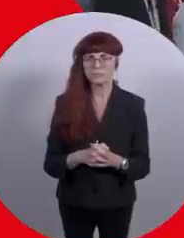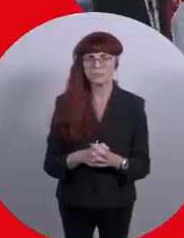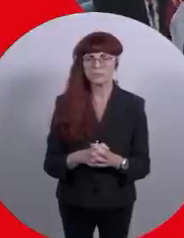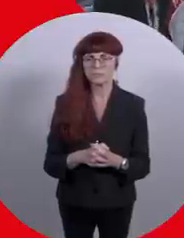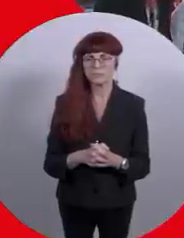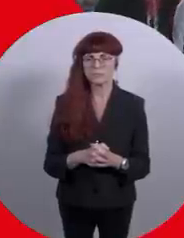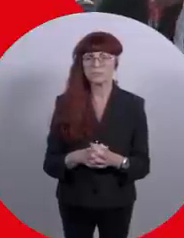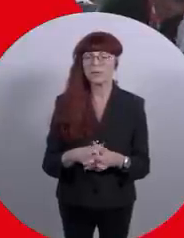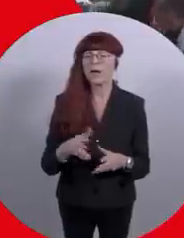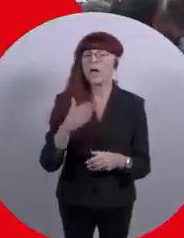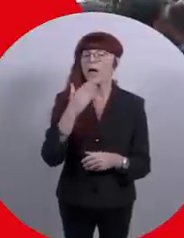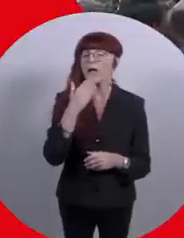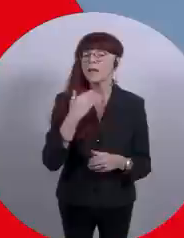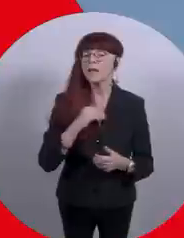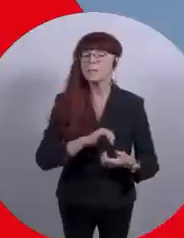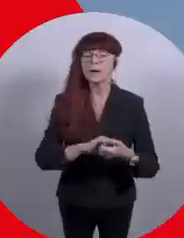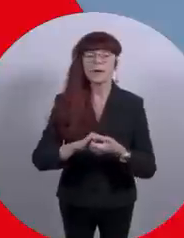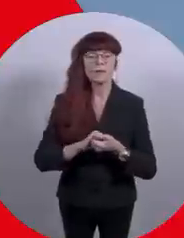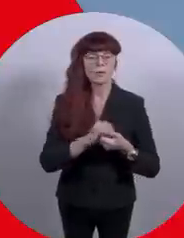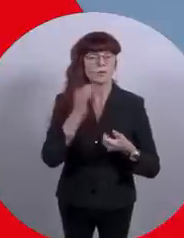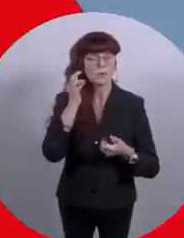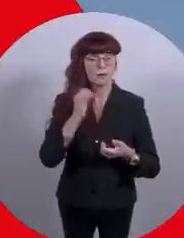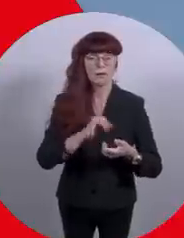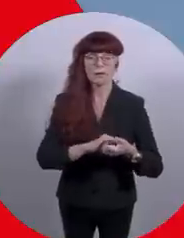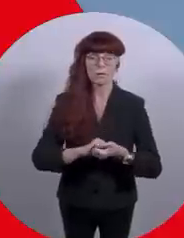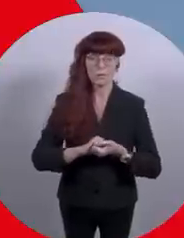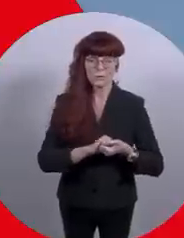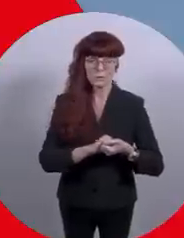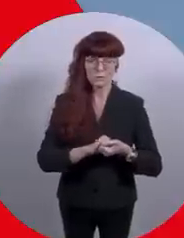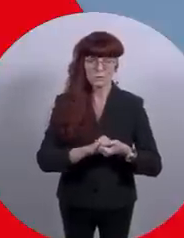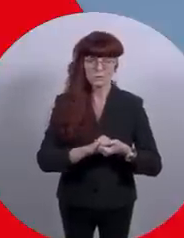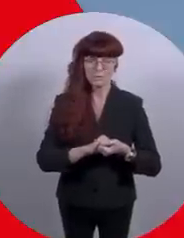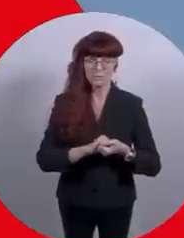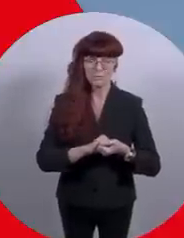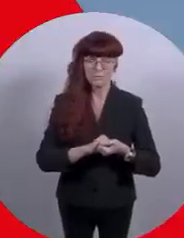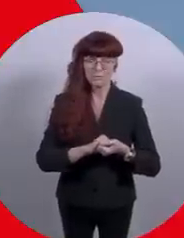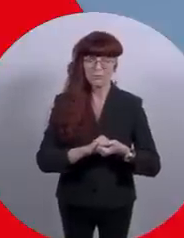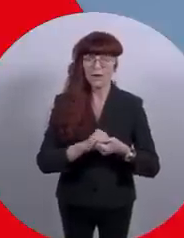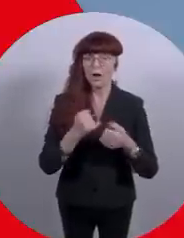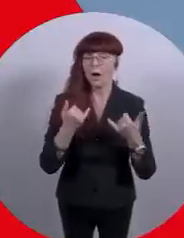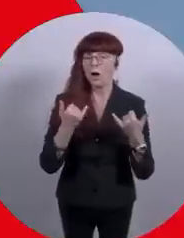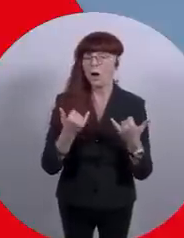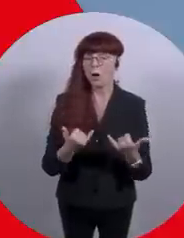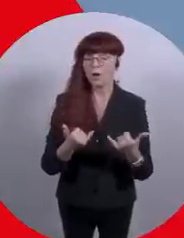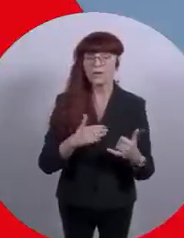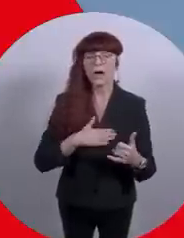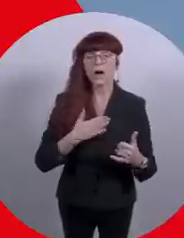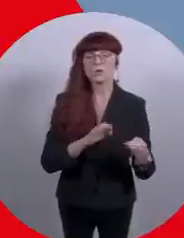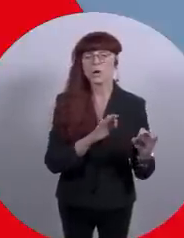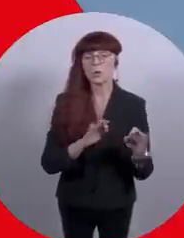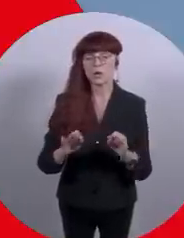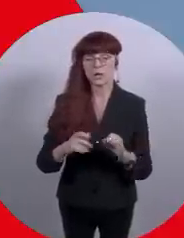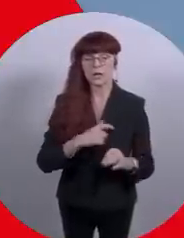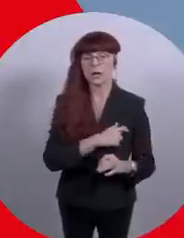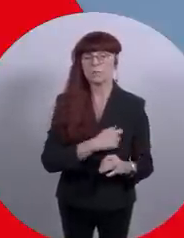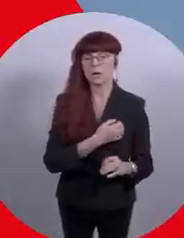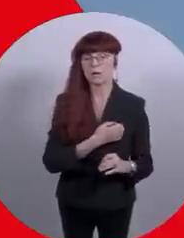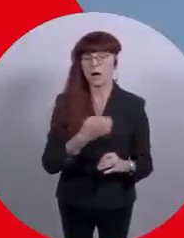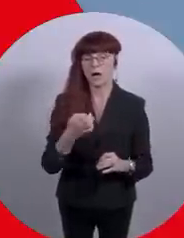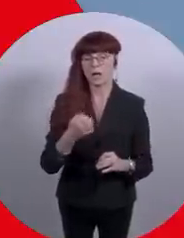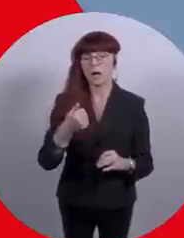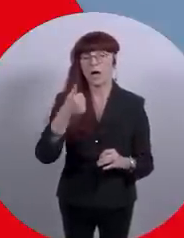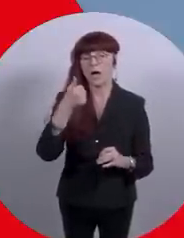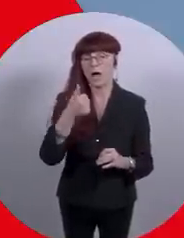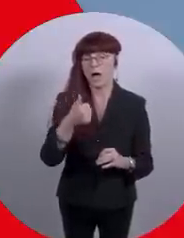liebe Genossinnen und Genossen der heutige außerordentlichen Parteitag steht unter einem